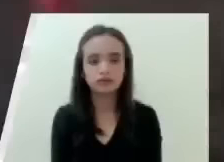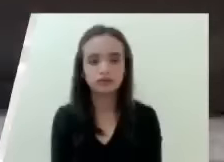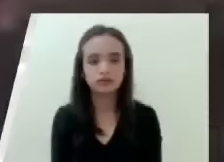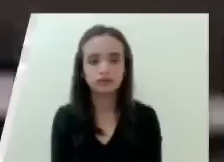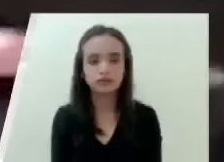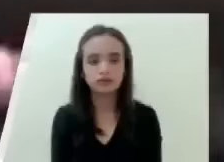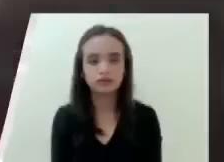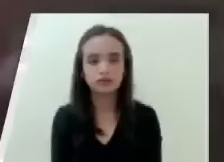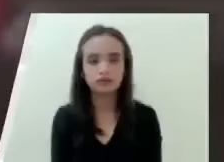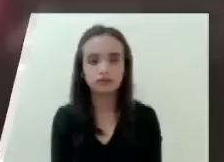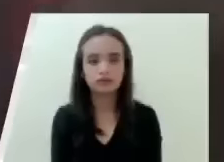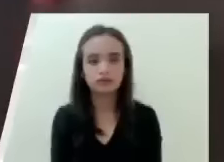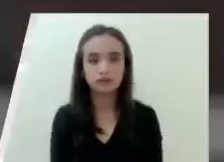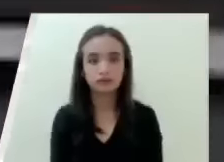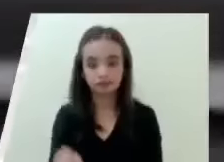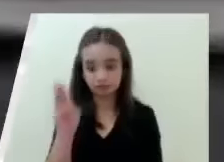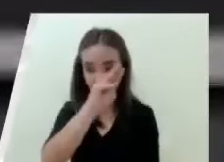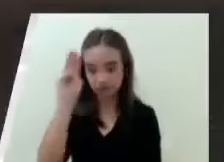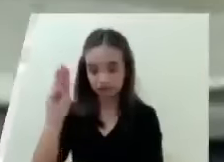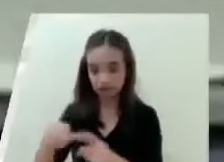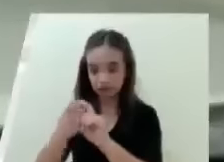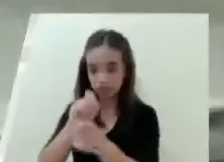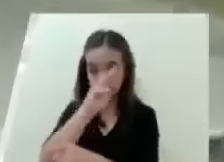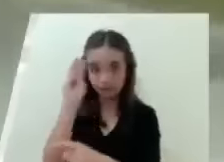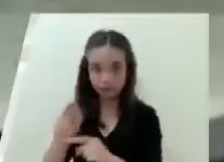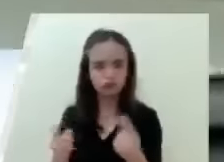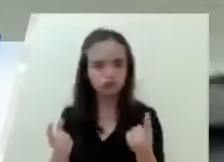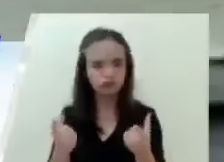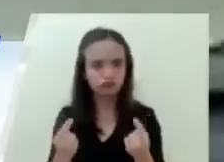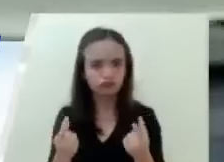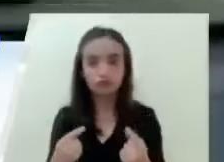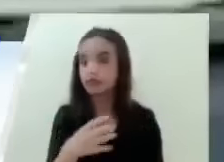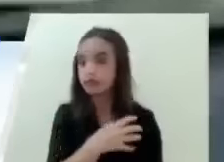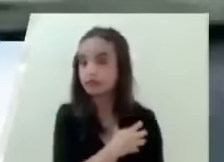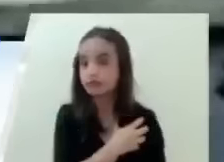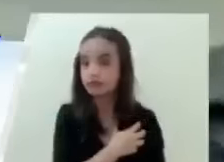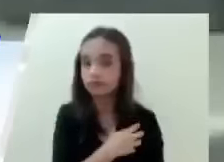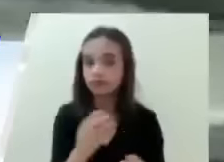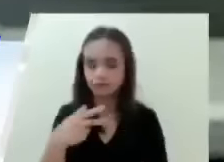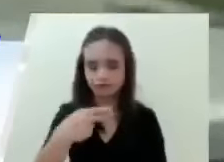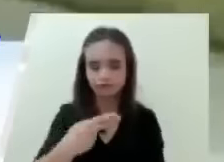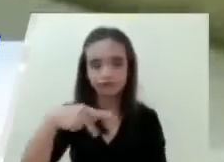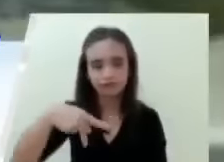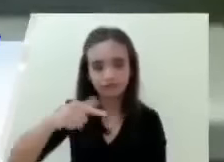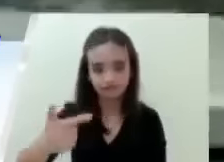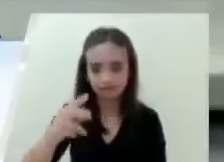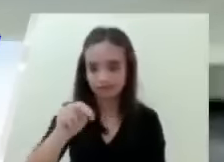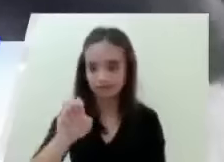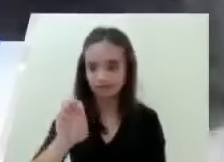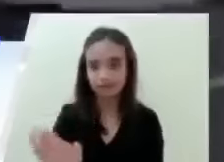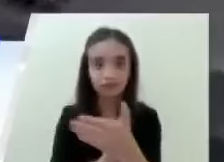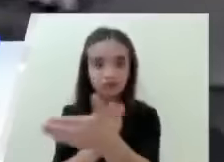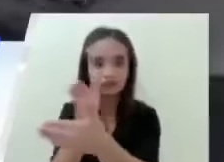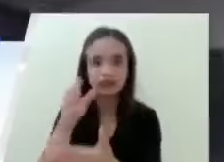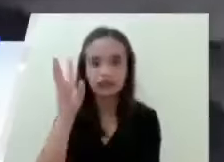Mula sa Metro Manila, tumulak ang mga operatiba ng PNP HPG NCR sa Ligaw Albay.